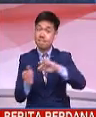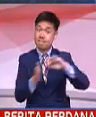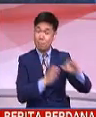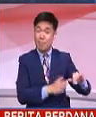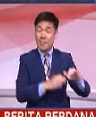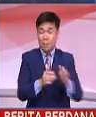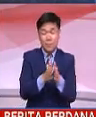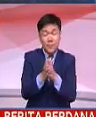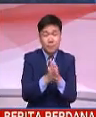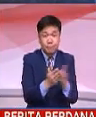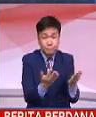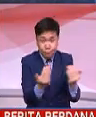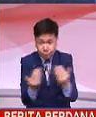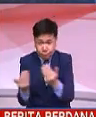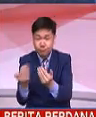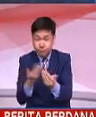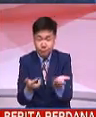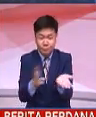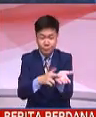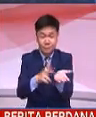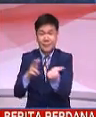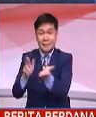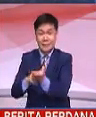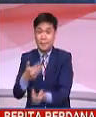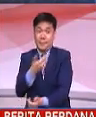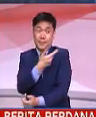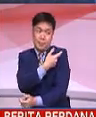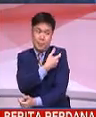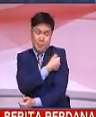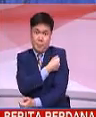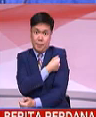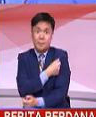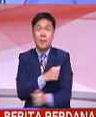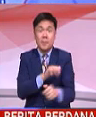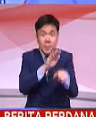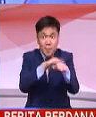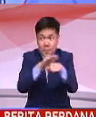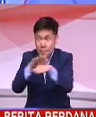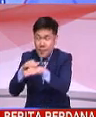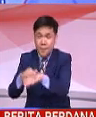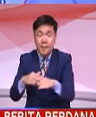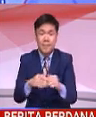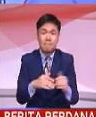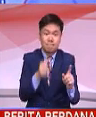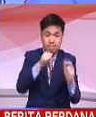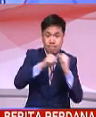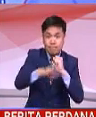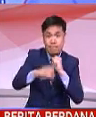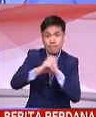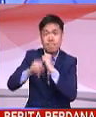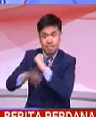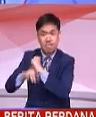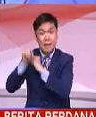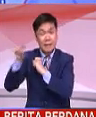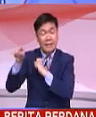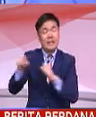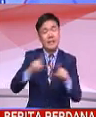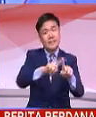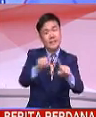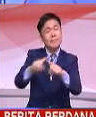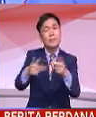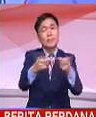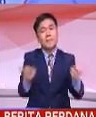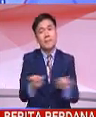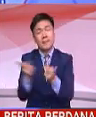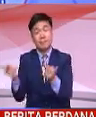Usaha mengajak orang ramai mendaftar sebagai penerima vaksin terus giat dijalankan dengan membuka kaunter di lokasi awam.